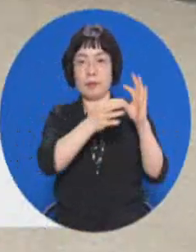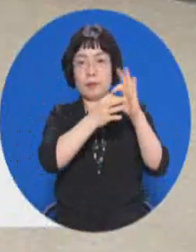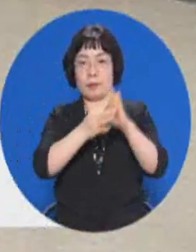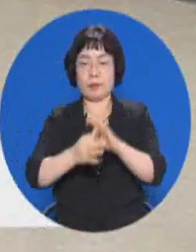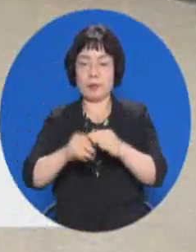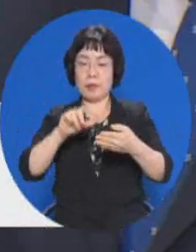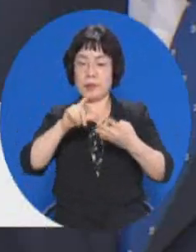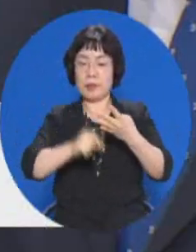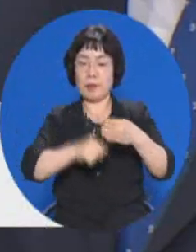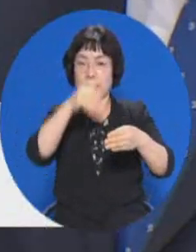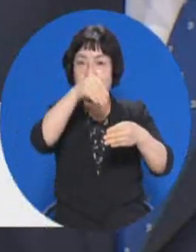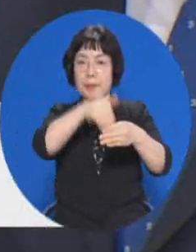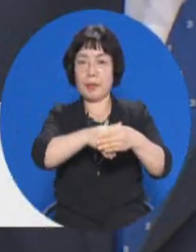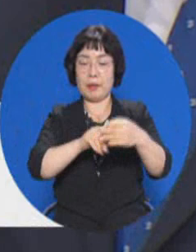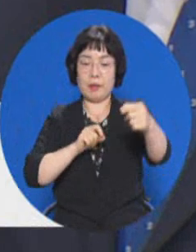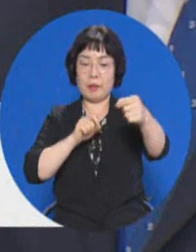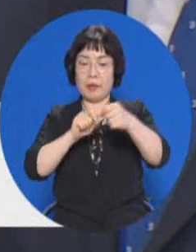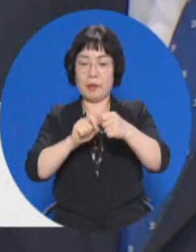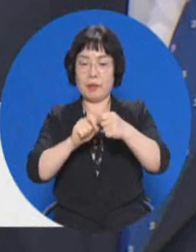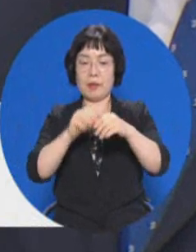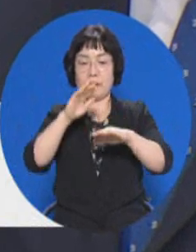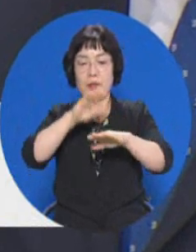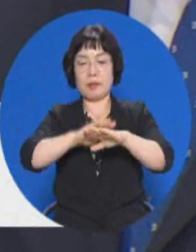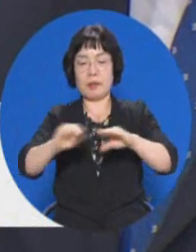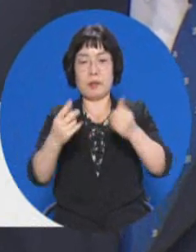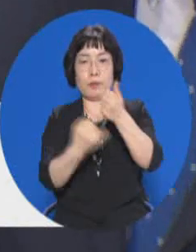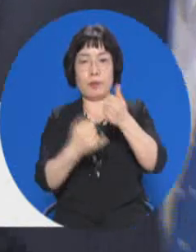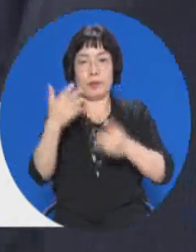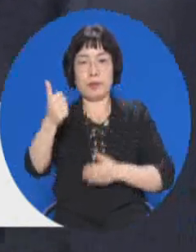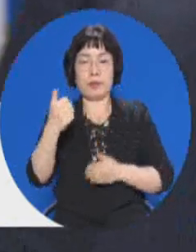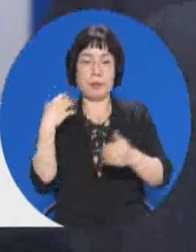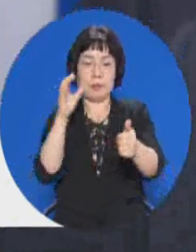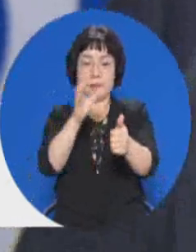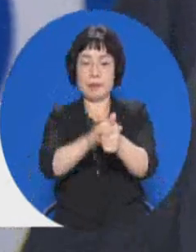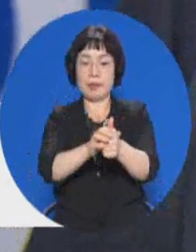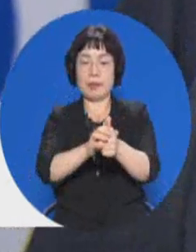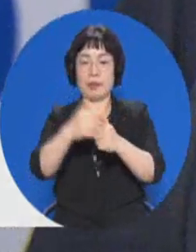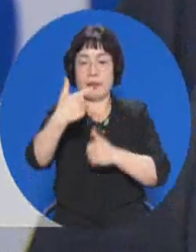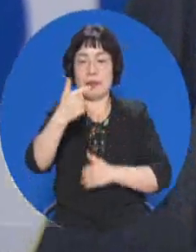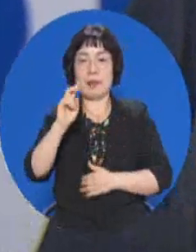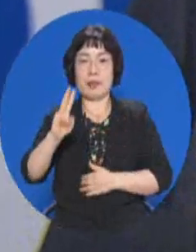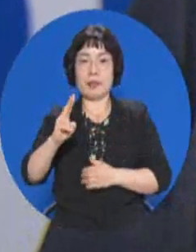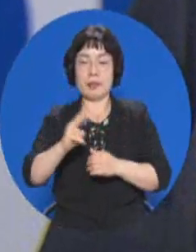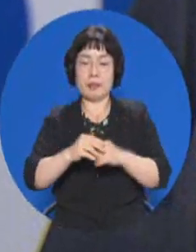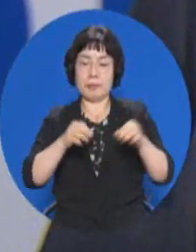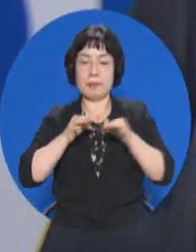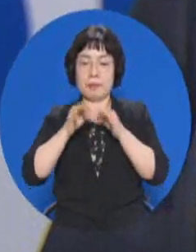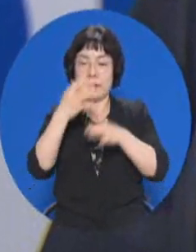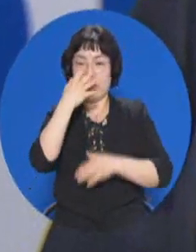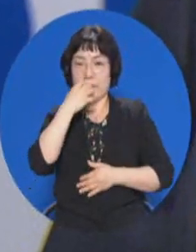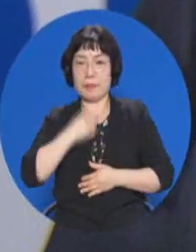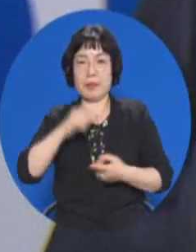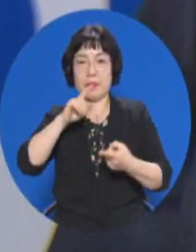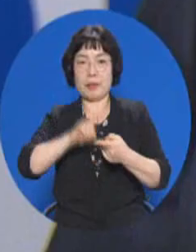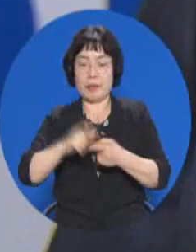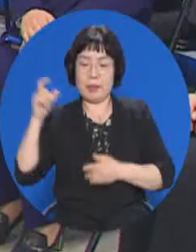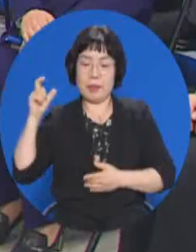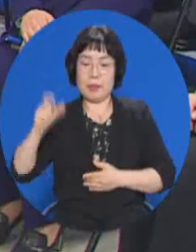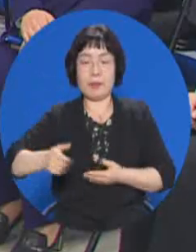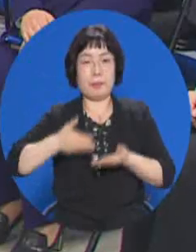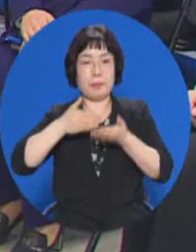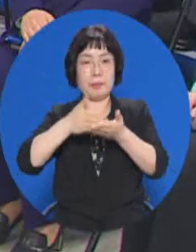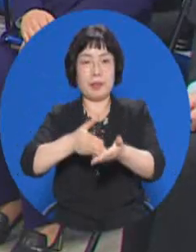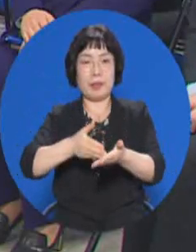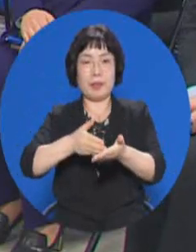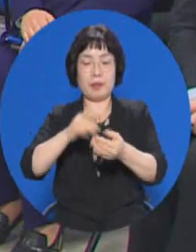4월 재보궐선거를 앞두고 공동선거대책위원장을 맡은 이 대표는 LH 투기 의혹에 대한 강도 높은 대응을 주문하는 등